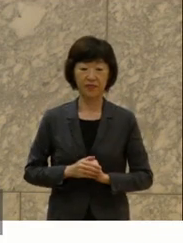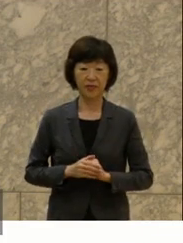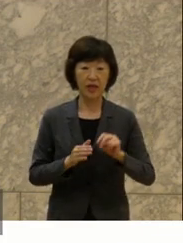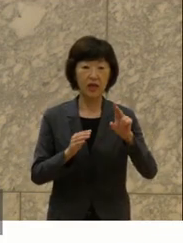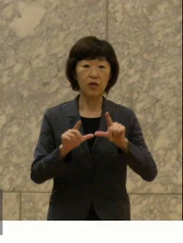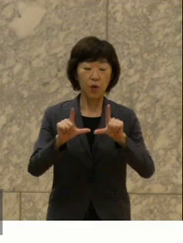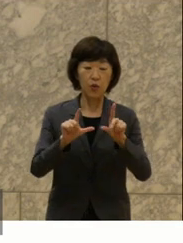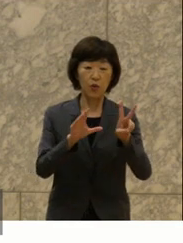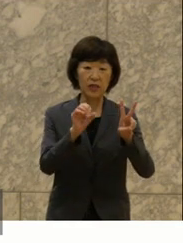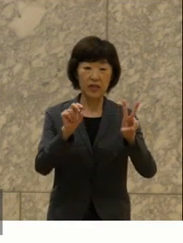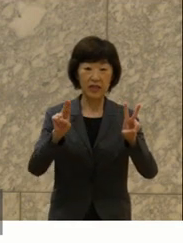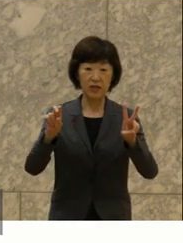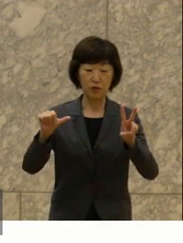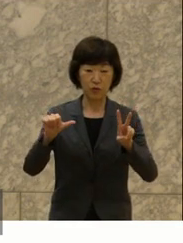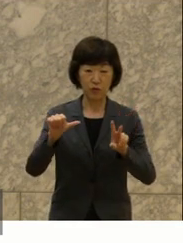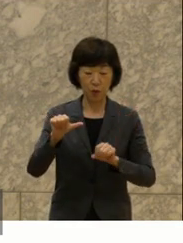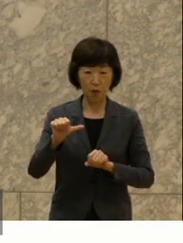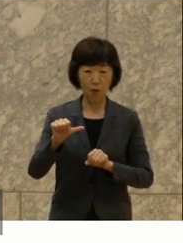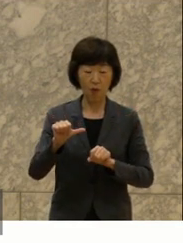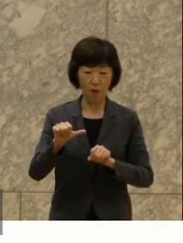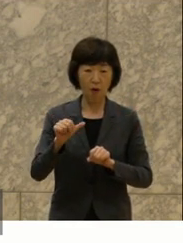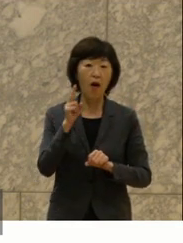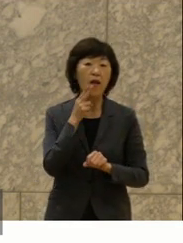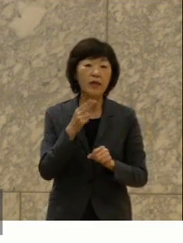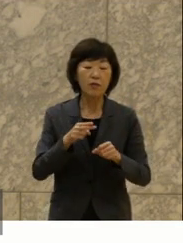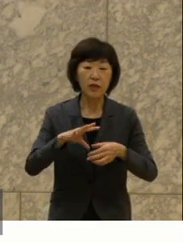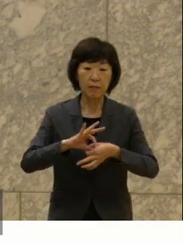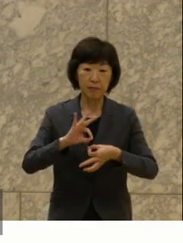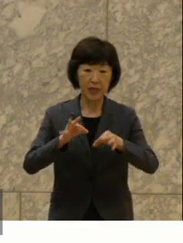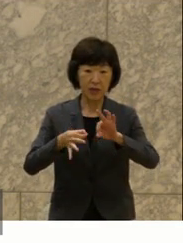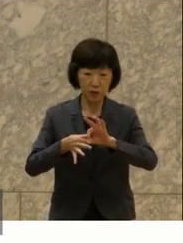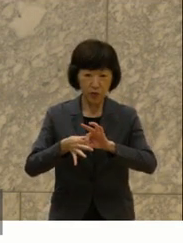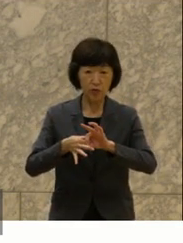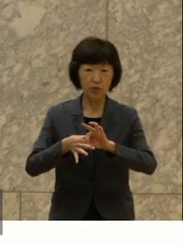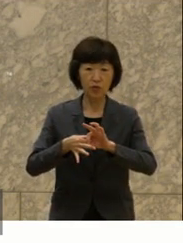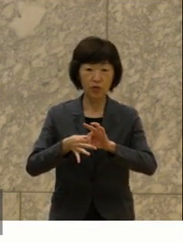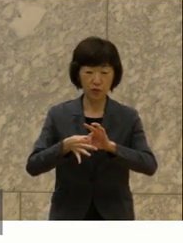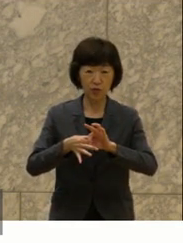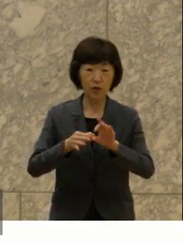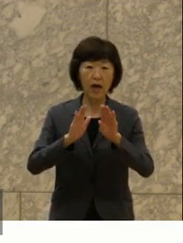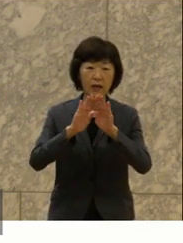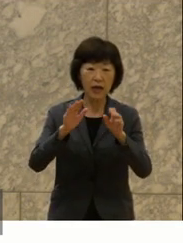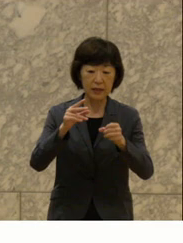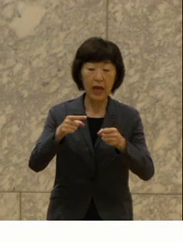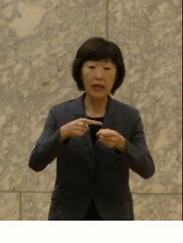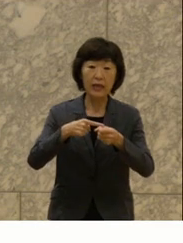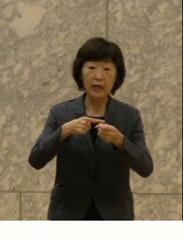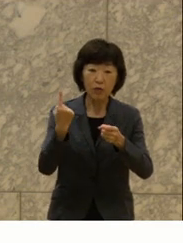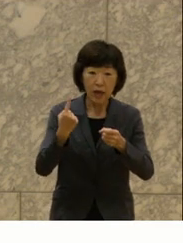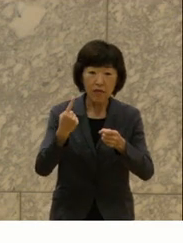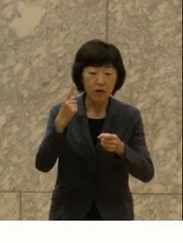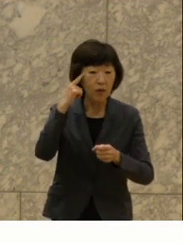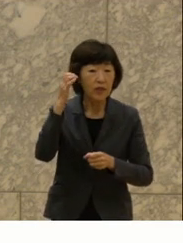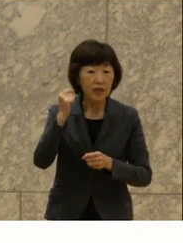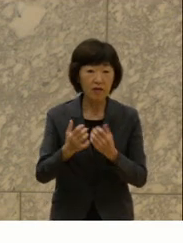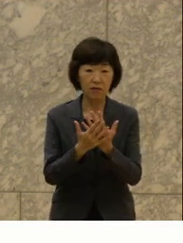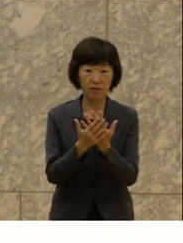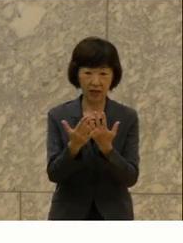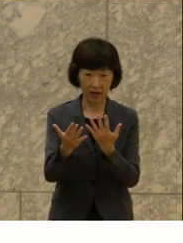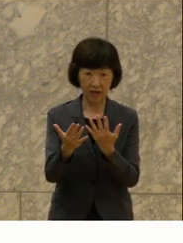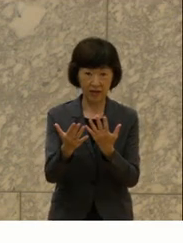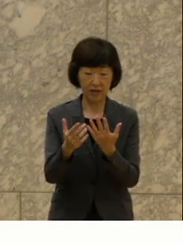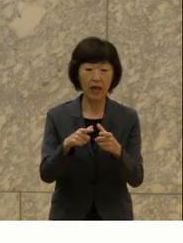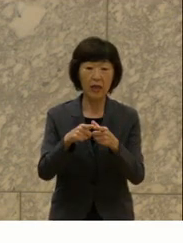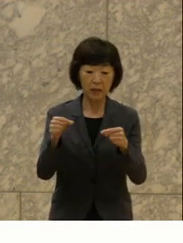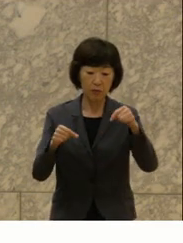2025デフリンピックは大会100周年を記念すべき大会となり日本では